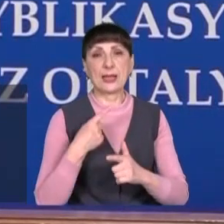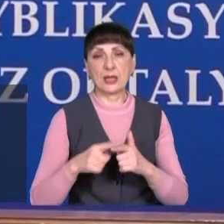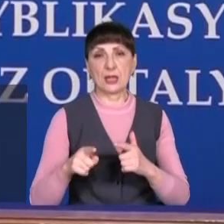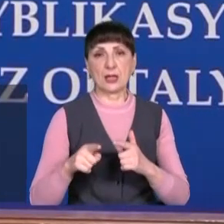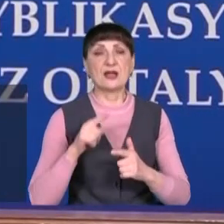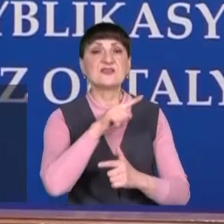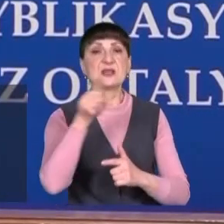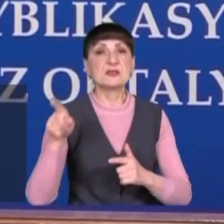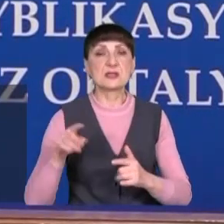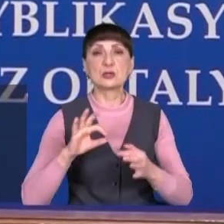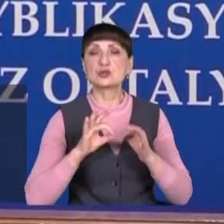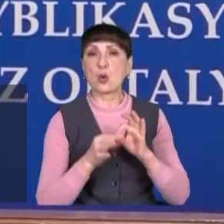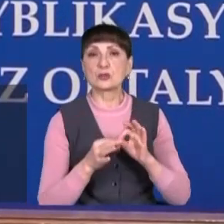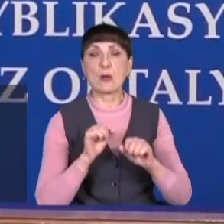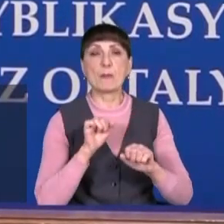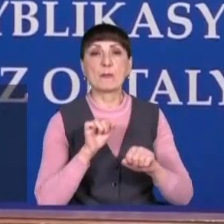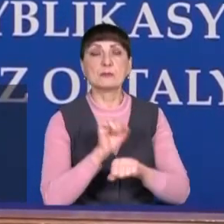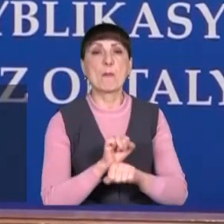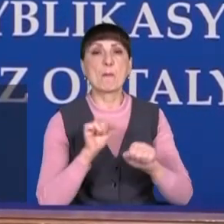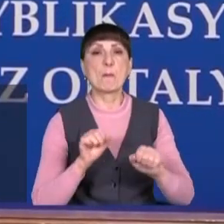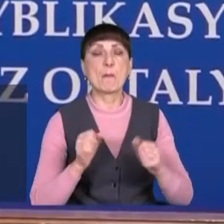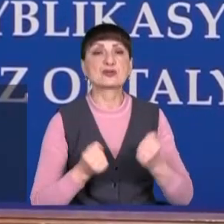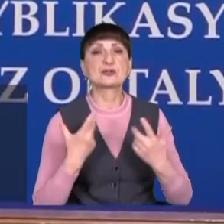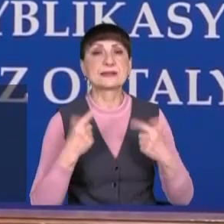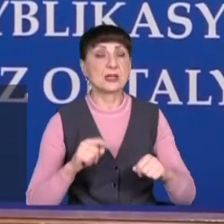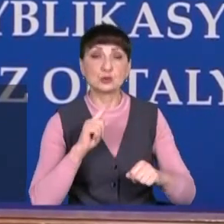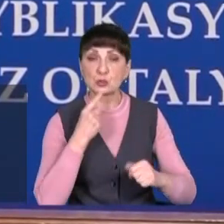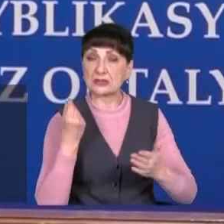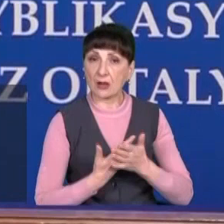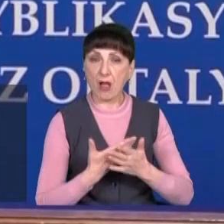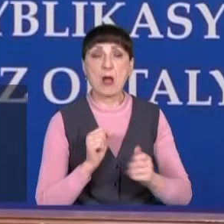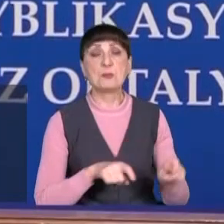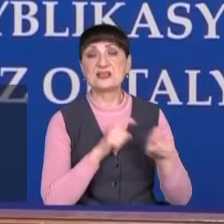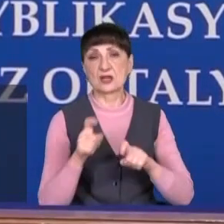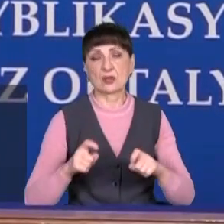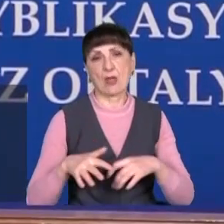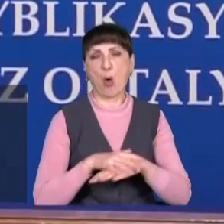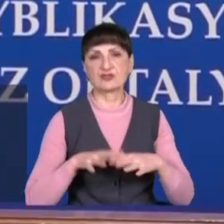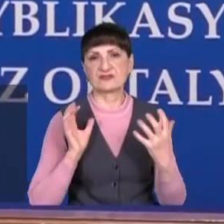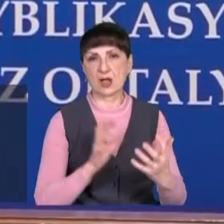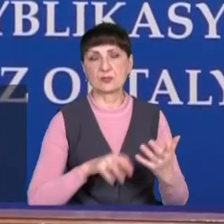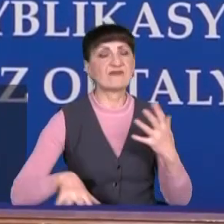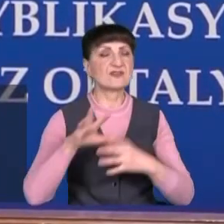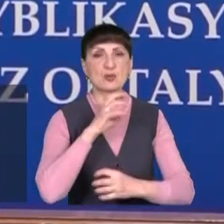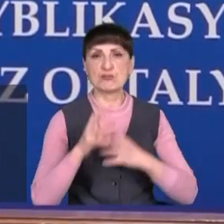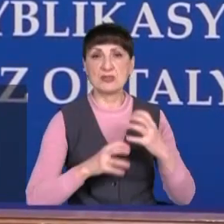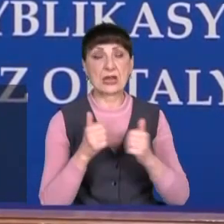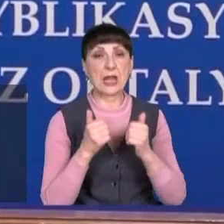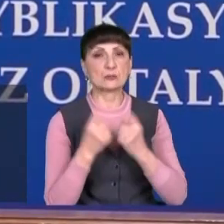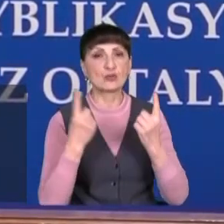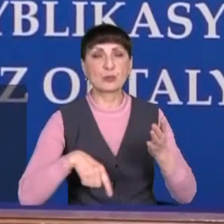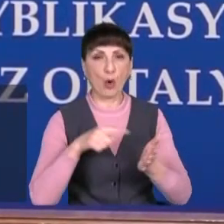те места, где сложно найти парковку или дорогая парковка, пересаживаться на общественный транспорт. Во всем мире вокруг крупных